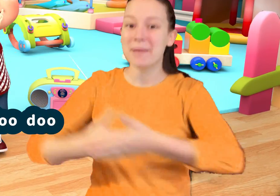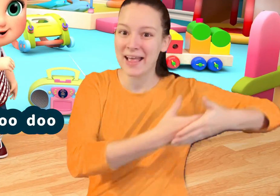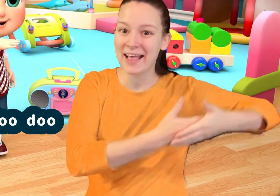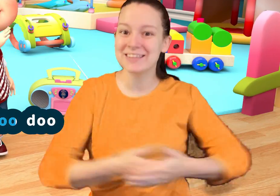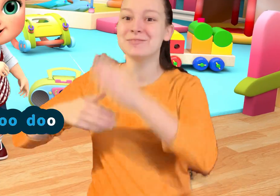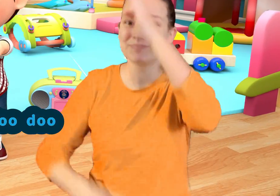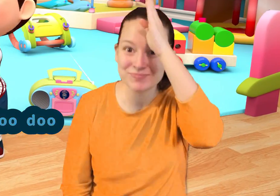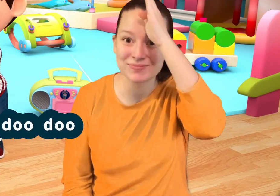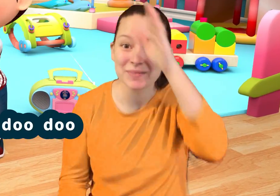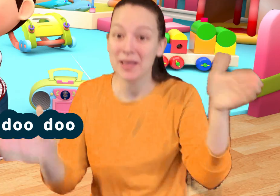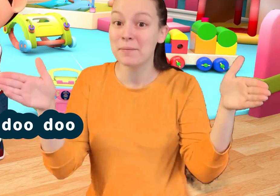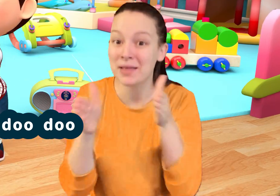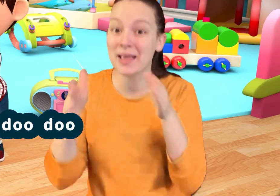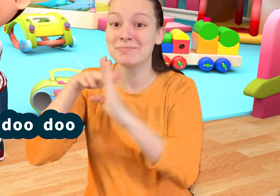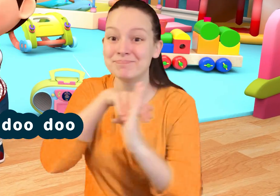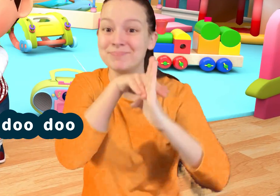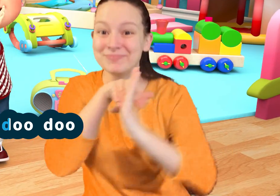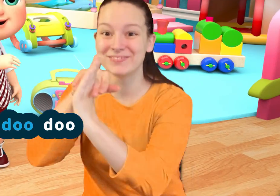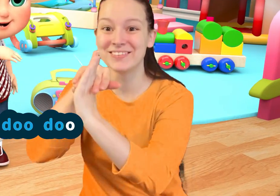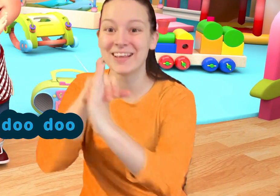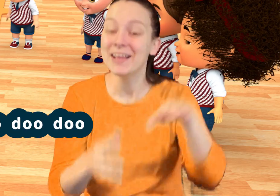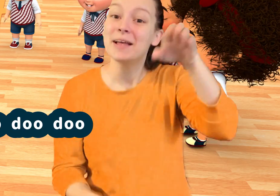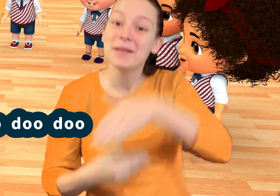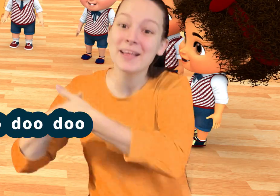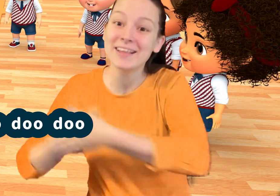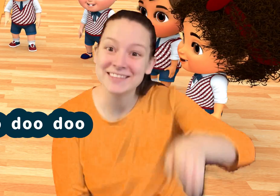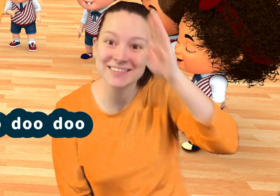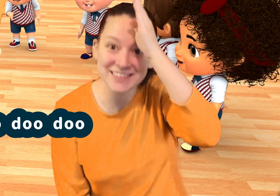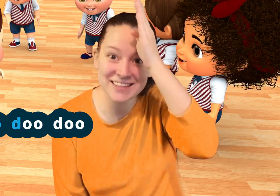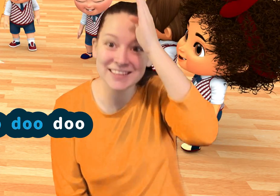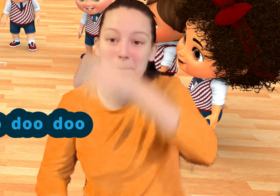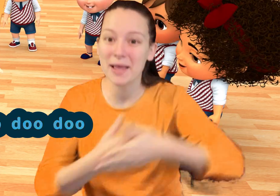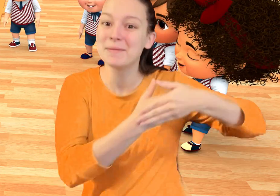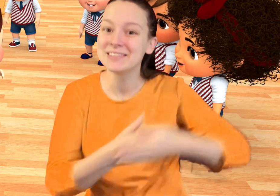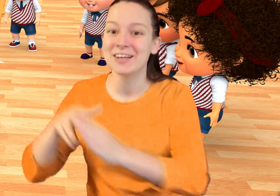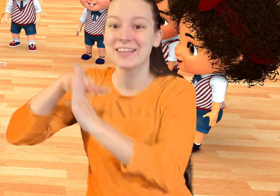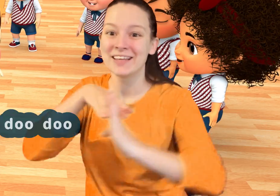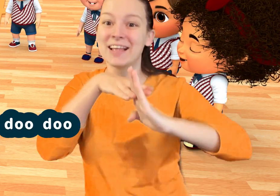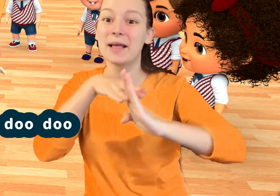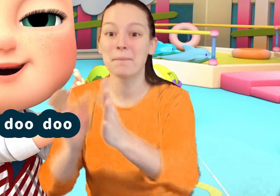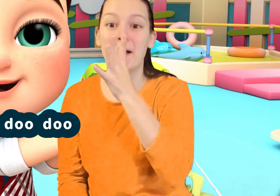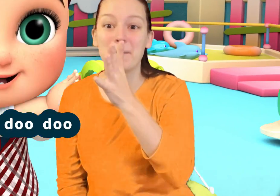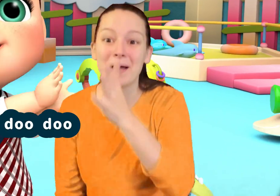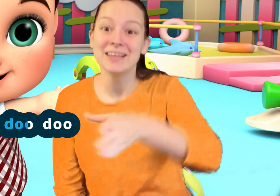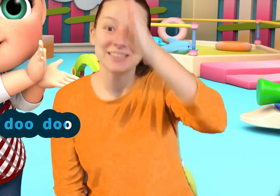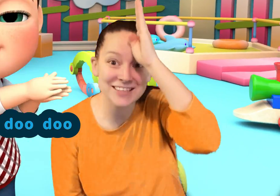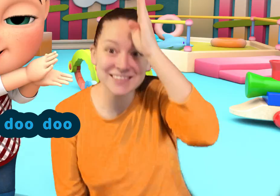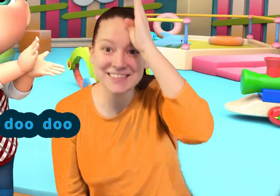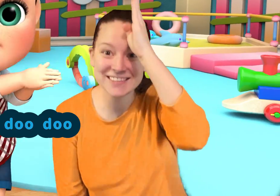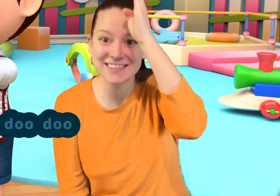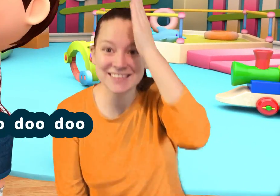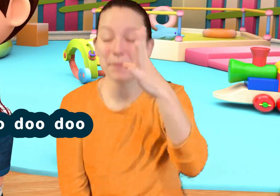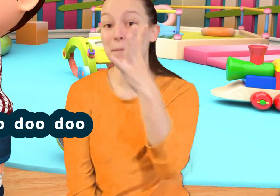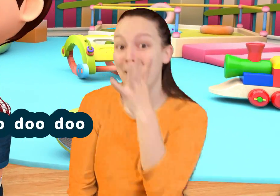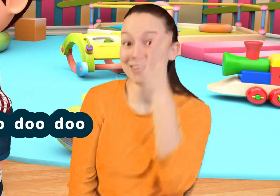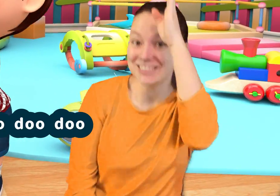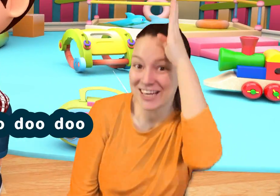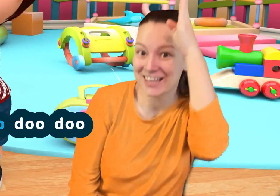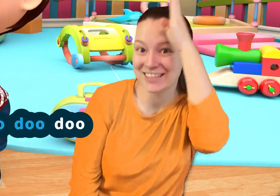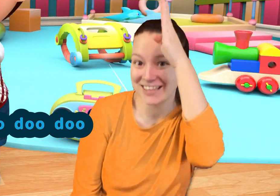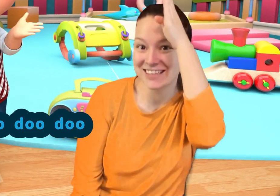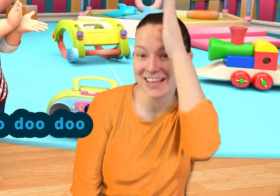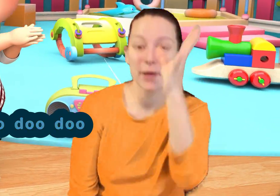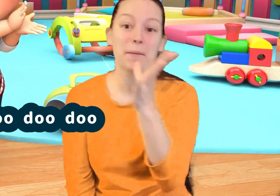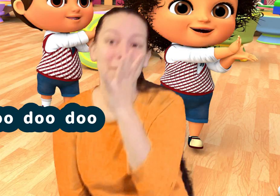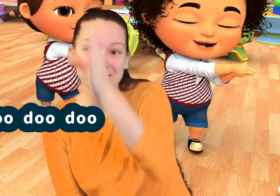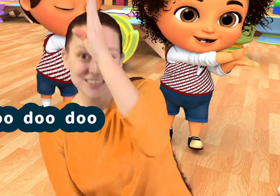baby shark doo doo doo doo doo doo baby shark doo doo doo doo doo doo baby shark doo doooo doo doo doo doo baby shark mommy shark doo doo doo doo doo doo mommy